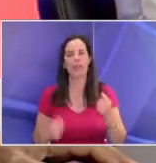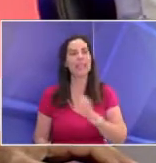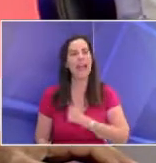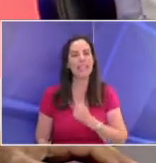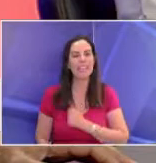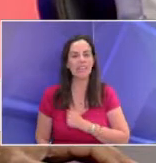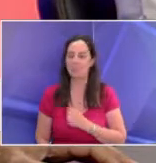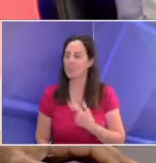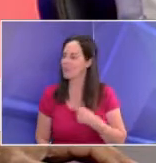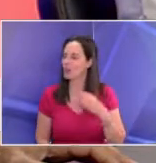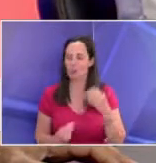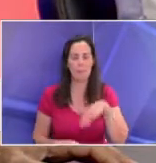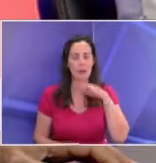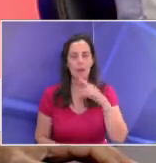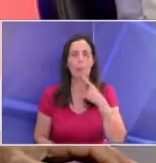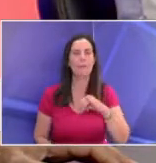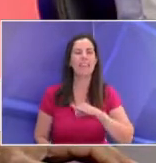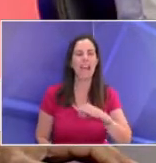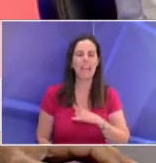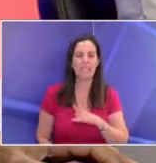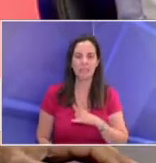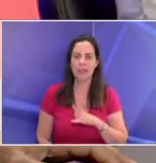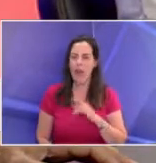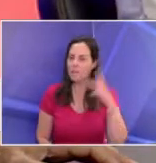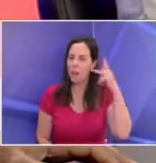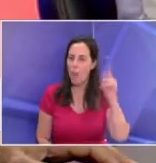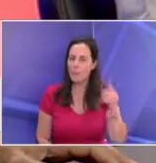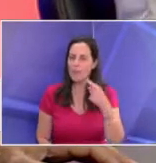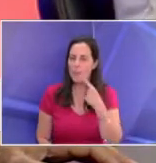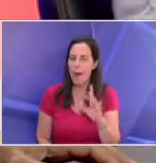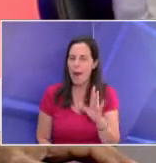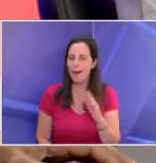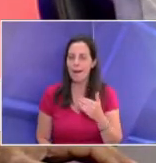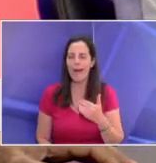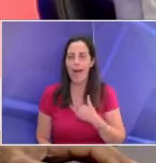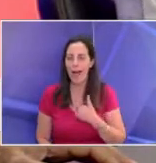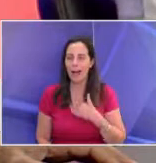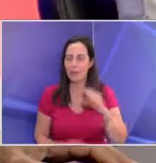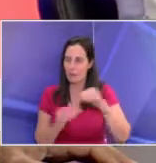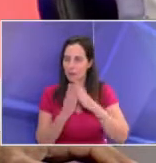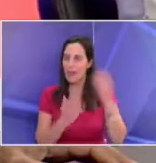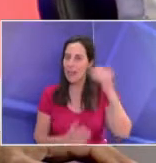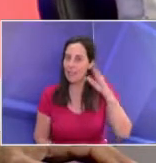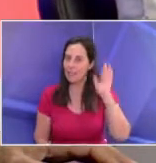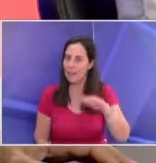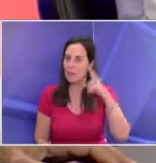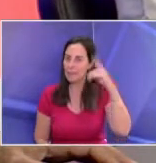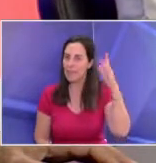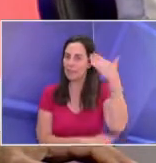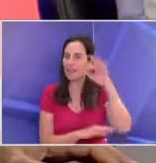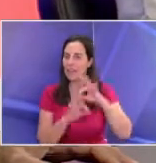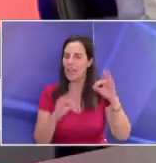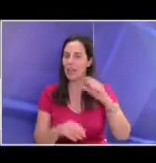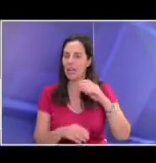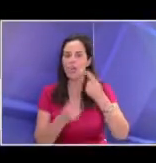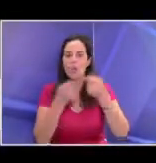דתית, שאנחנו לא נותנים לו מספיק, מדברים על אינטרסים. אבל פרופסור רבי הזכיר, אני חוץ מספרות, למדתי גם מדעי המדינה, התחלתי